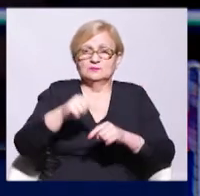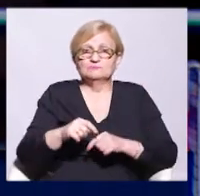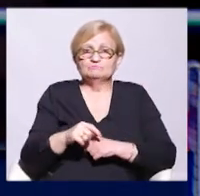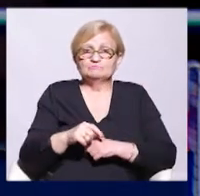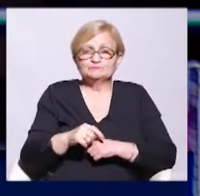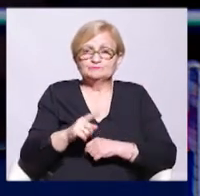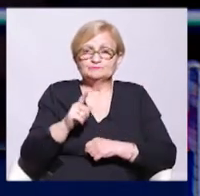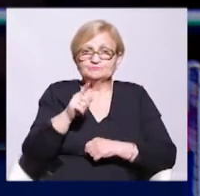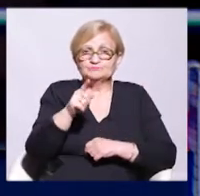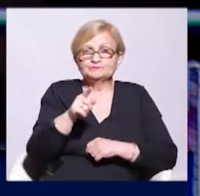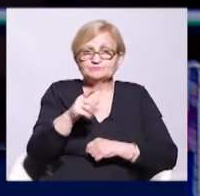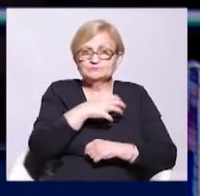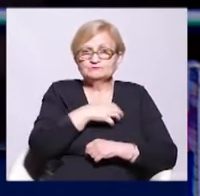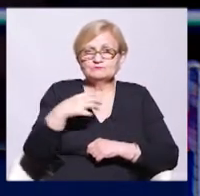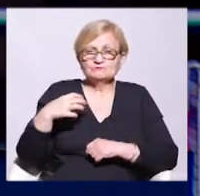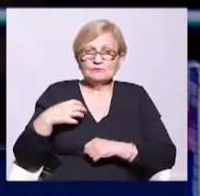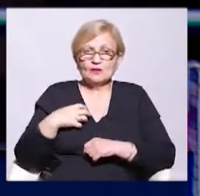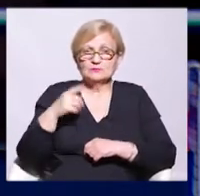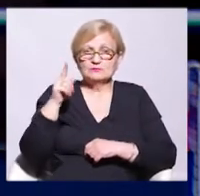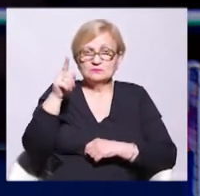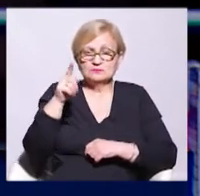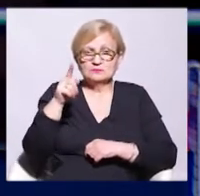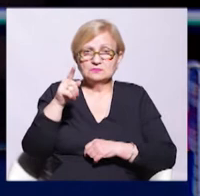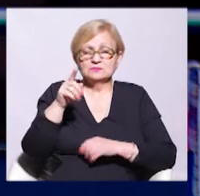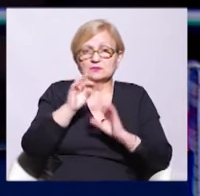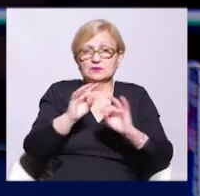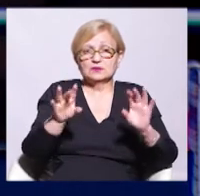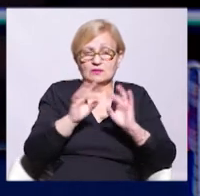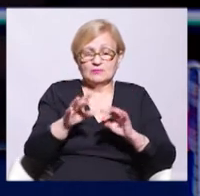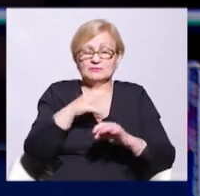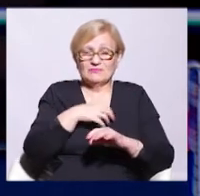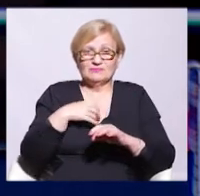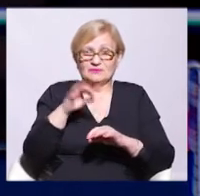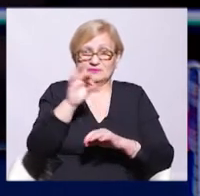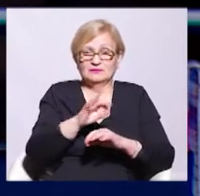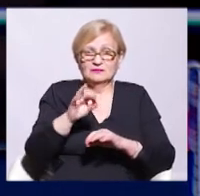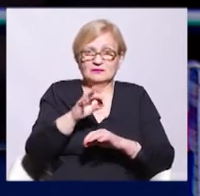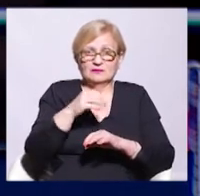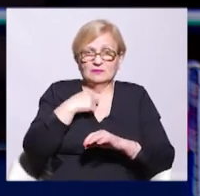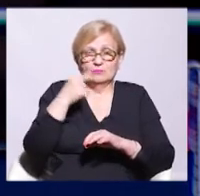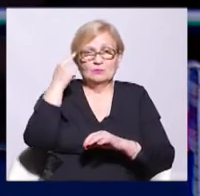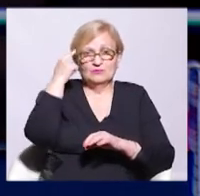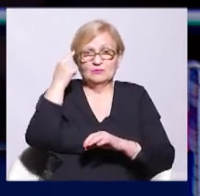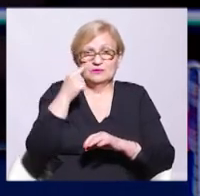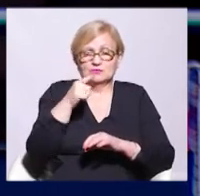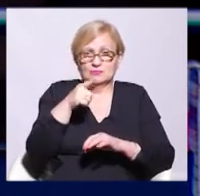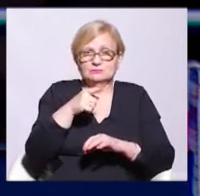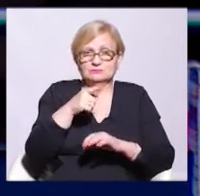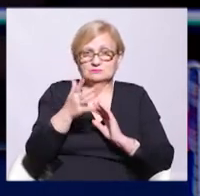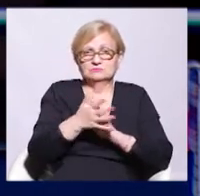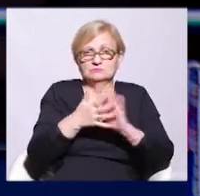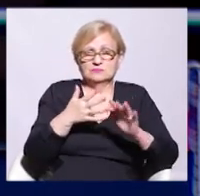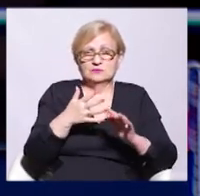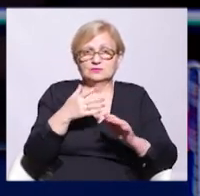Რაც ზემოთ მეფისა და ქვეყნის შესახებ გიამბეთ ბავშვებო, მე მგონი საკმარისია იმისათვის,